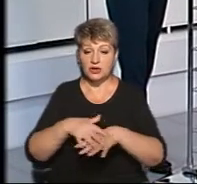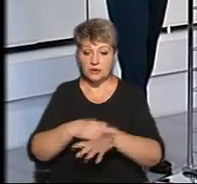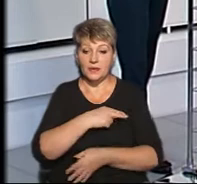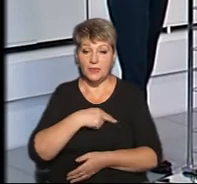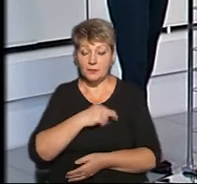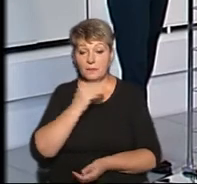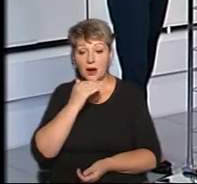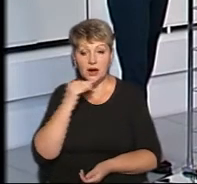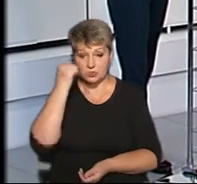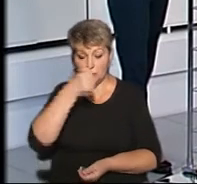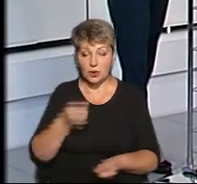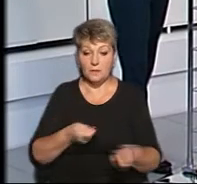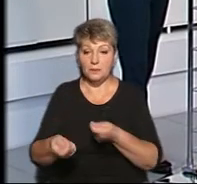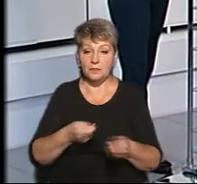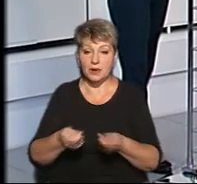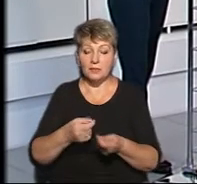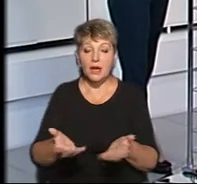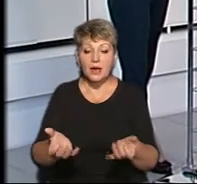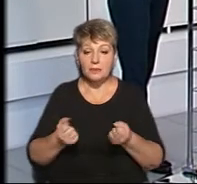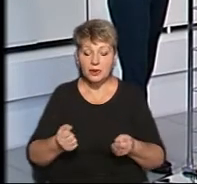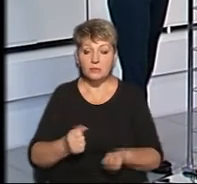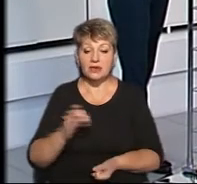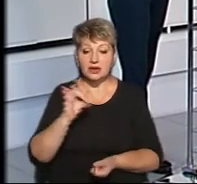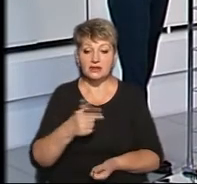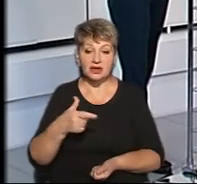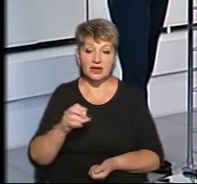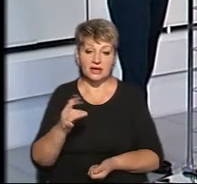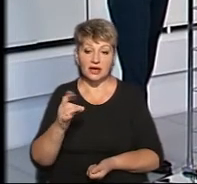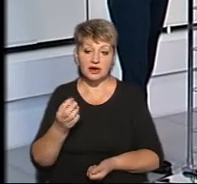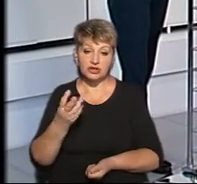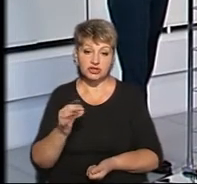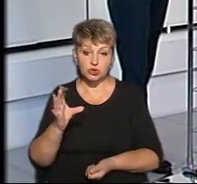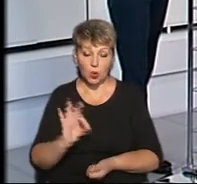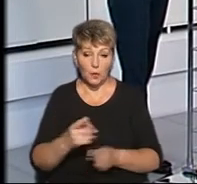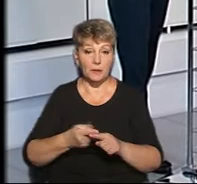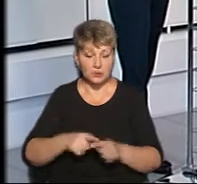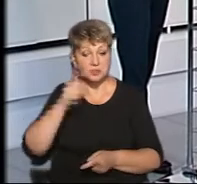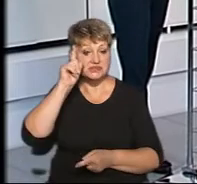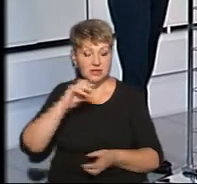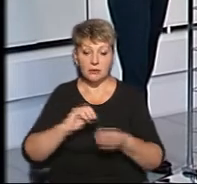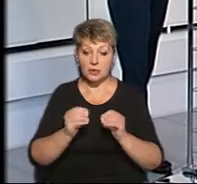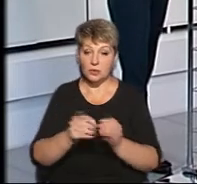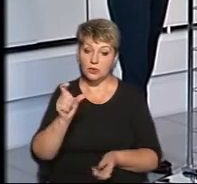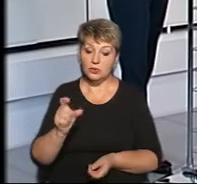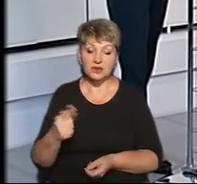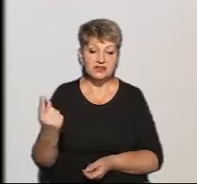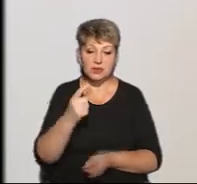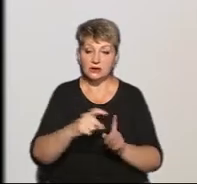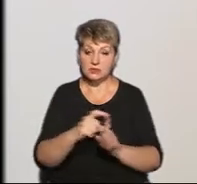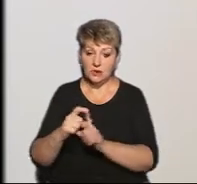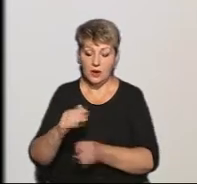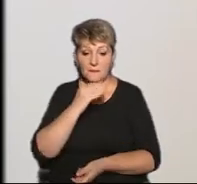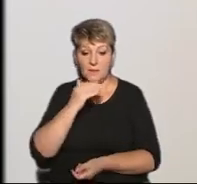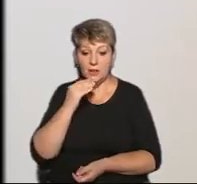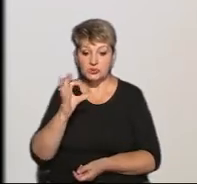Вже багато років керує приймальною народного депутата Ірини Геращенко, тому знає проблематику людей з перших вуст. Дуже